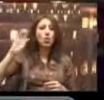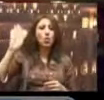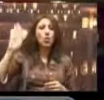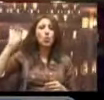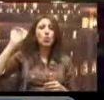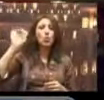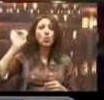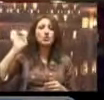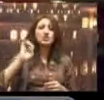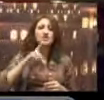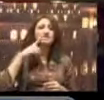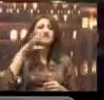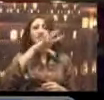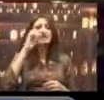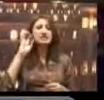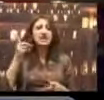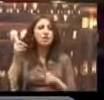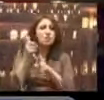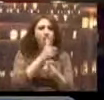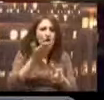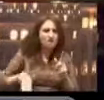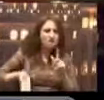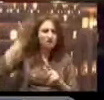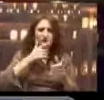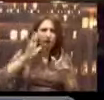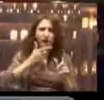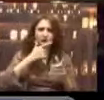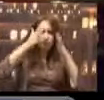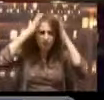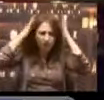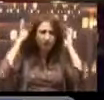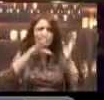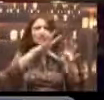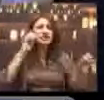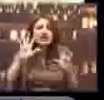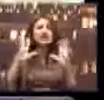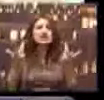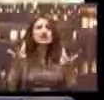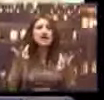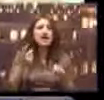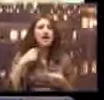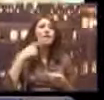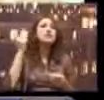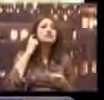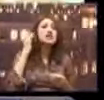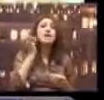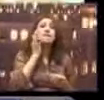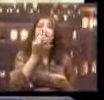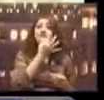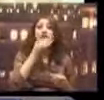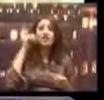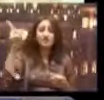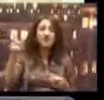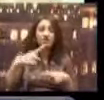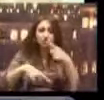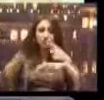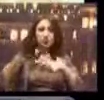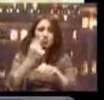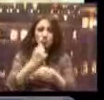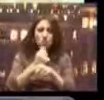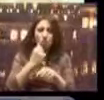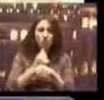كانت صدفة بحتة. أنا كنت موجود في ال، كنت سامع إن الأستاذ يوسف شاهين بيعمل فيلم، بيحضر الفيلم يعني، وعارف